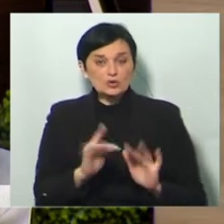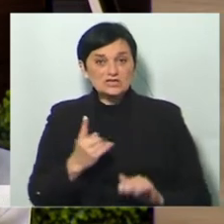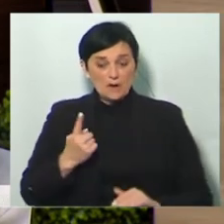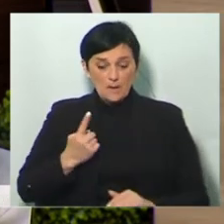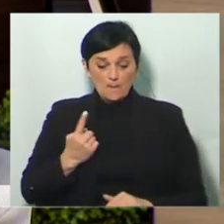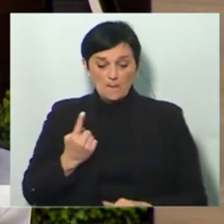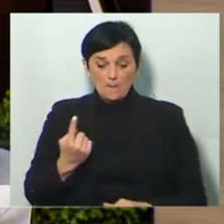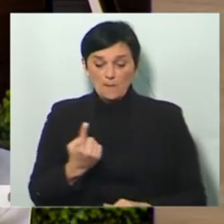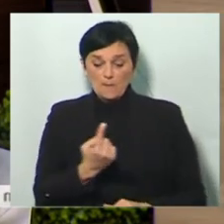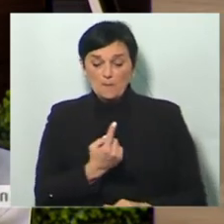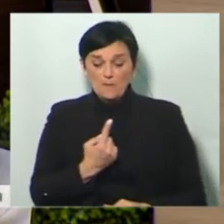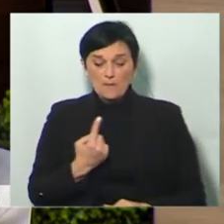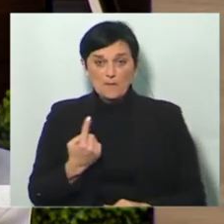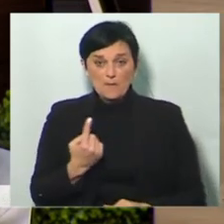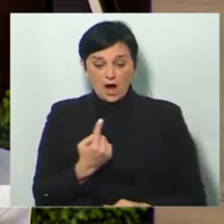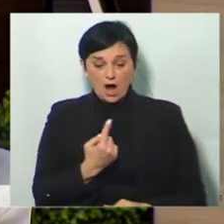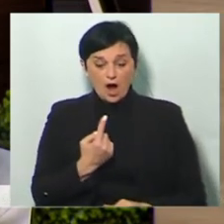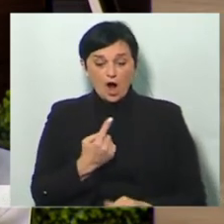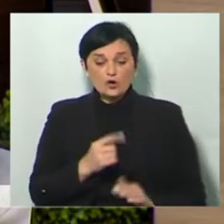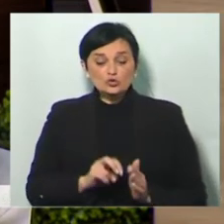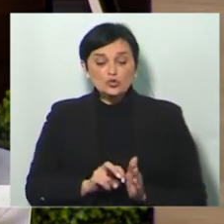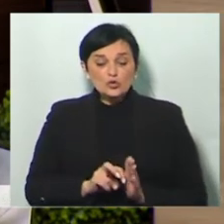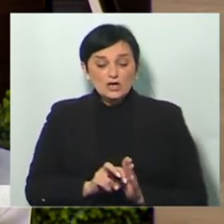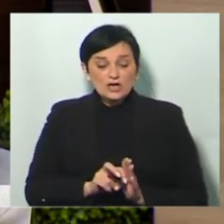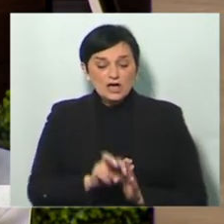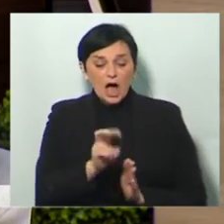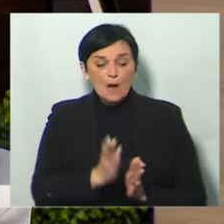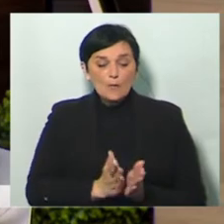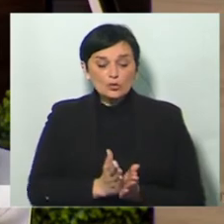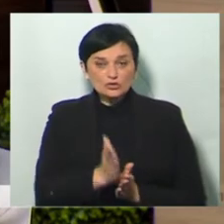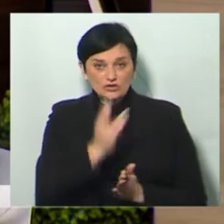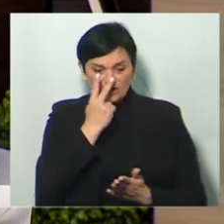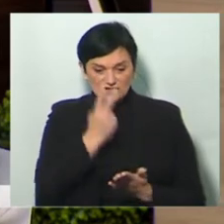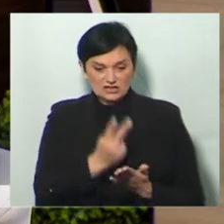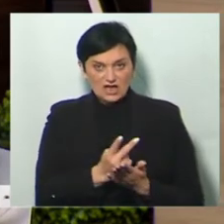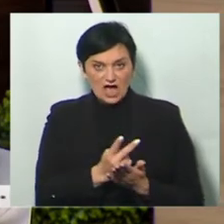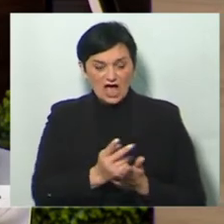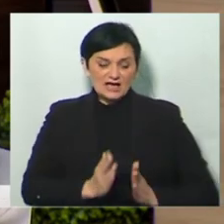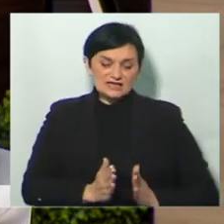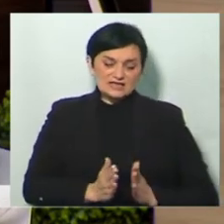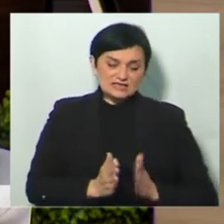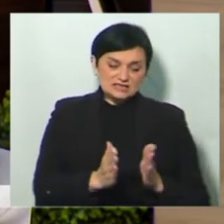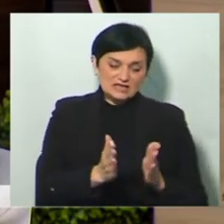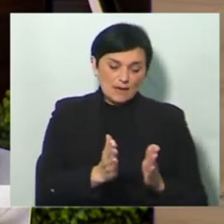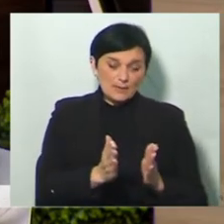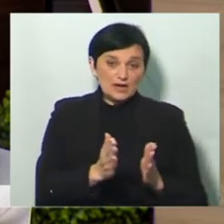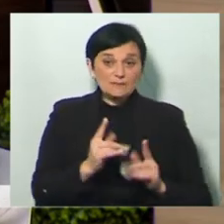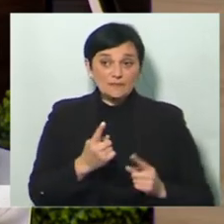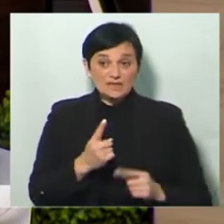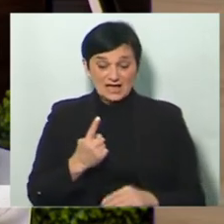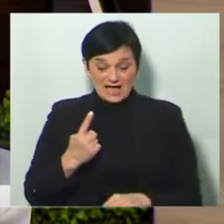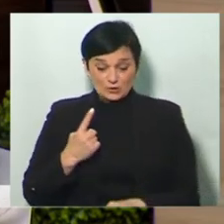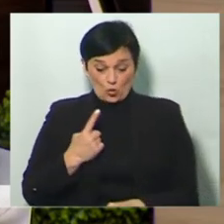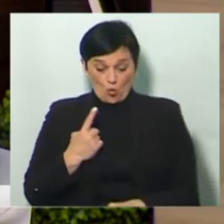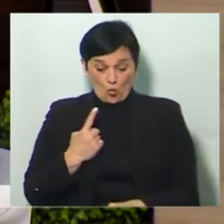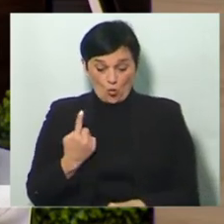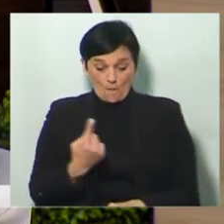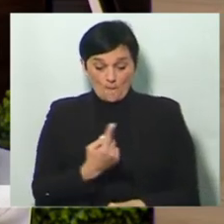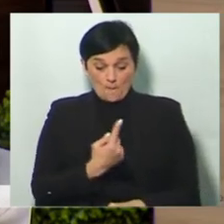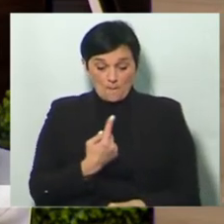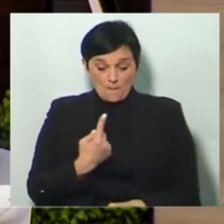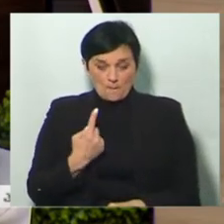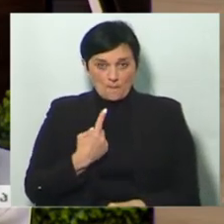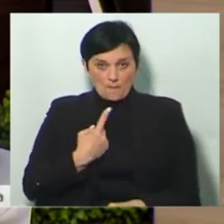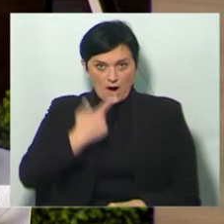martobis, martobidan gamosavalis nahuashi, gzebi knebes, anum to martoba